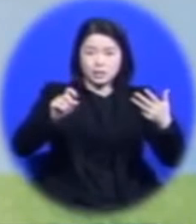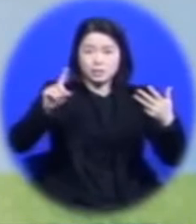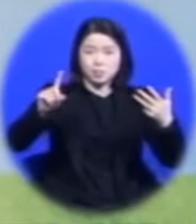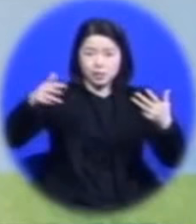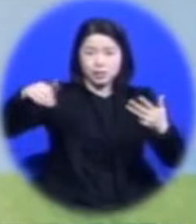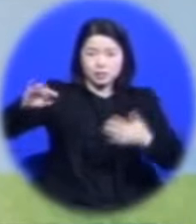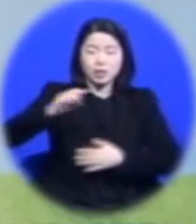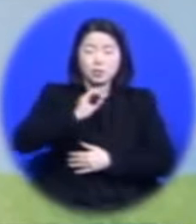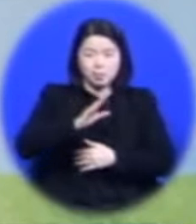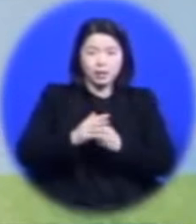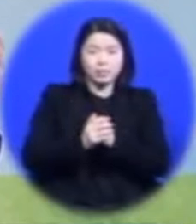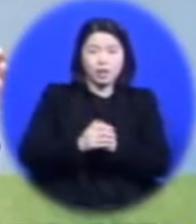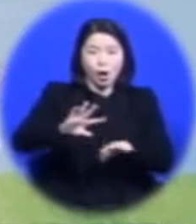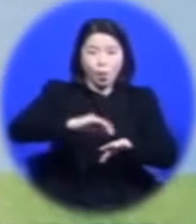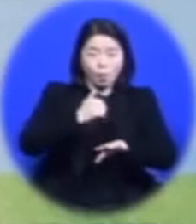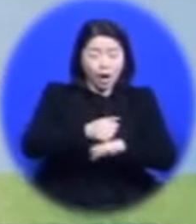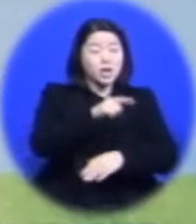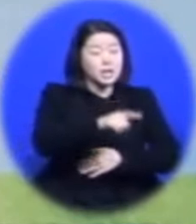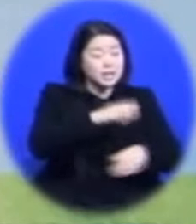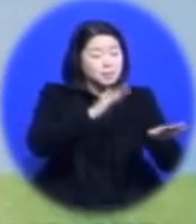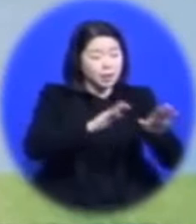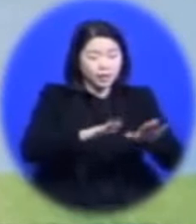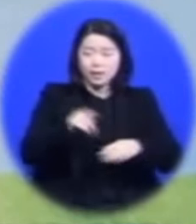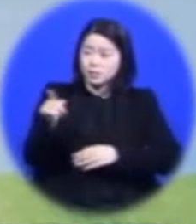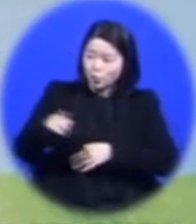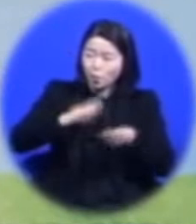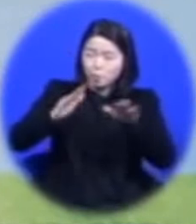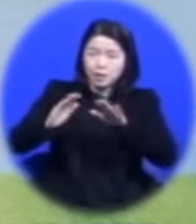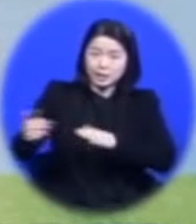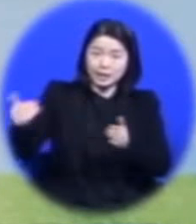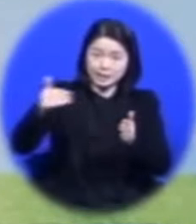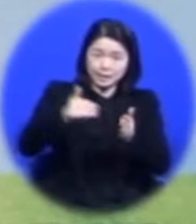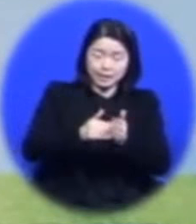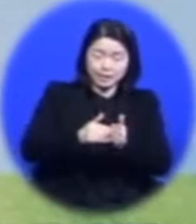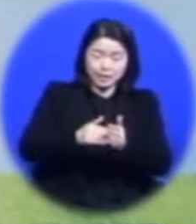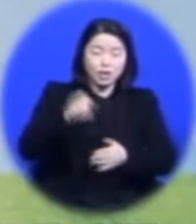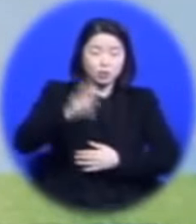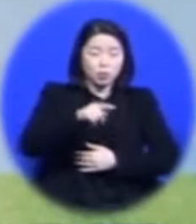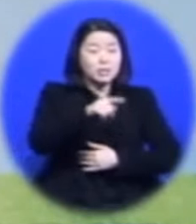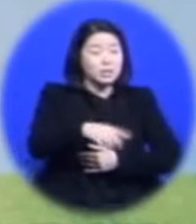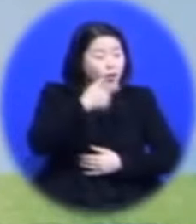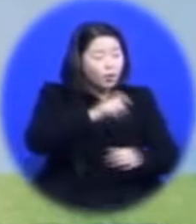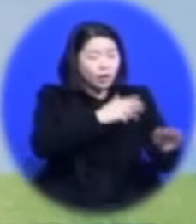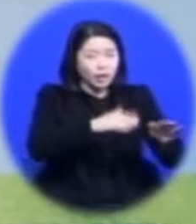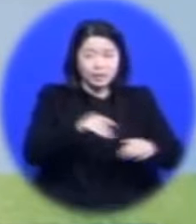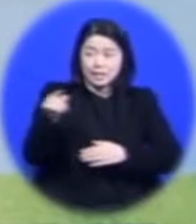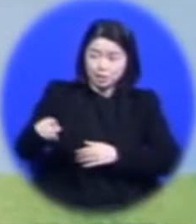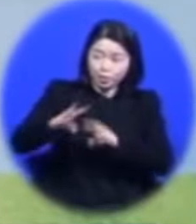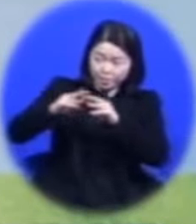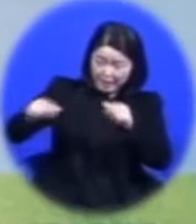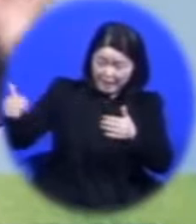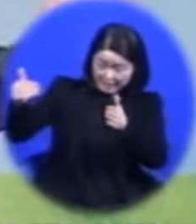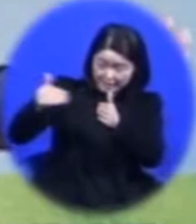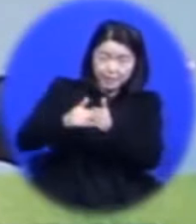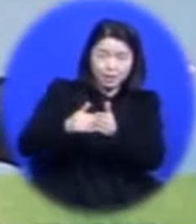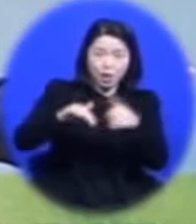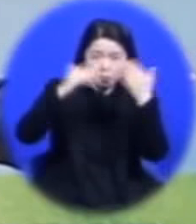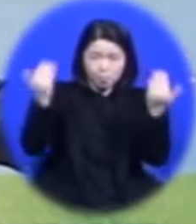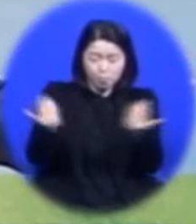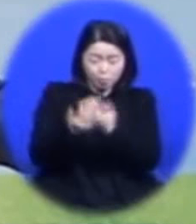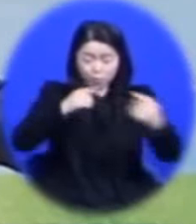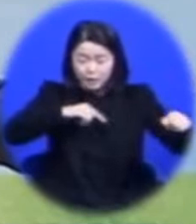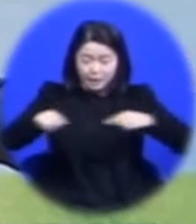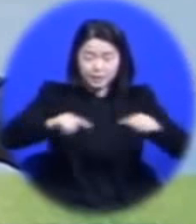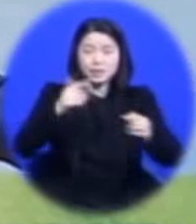보겠습니다 왕이이 바다에서 저 바다에 이르기까지이 강에서 저 땅 맨 끝에 이르기까지 모두 다스리게